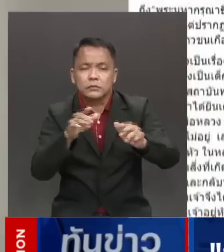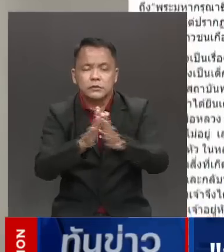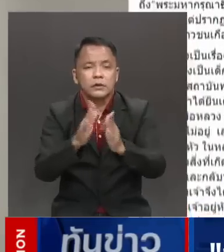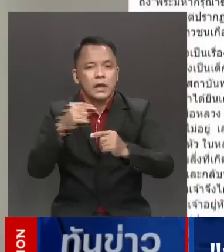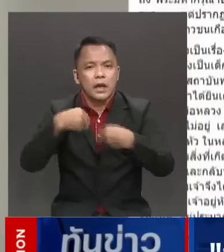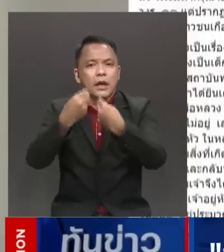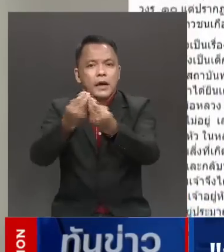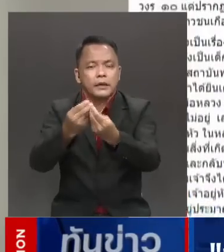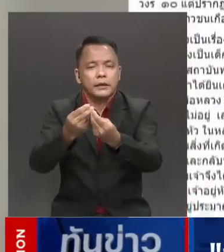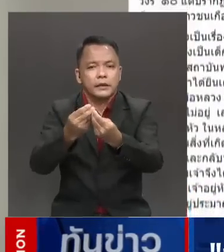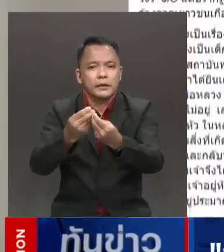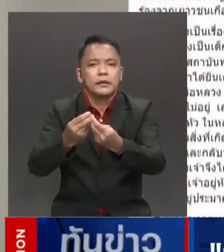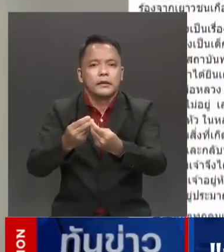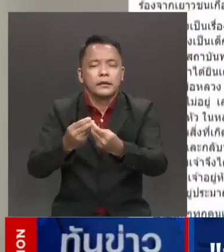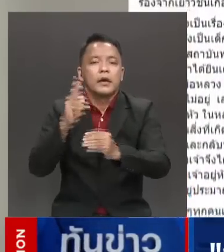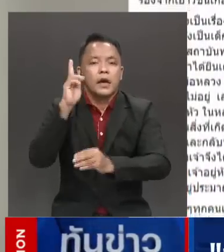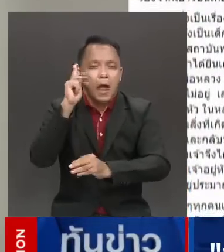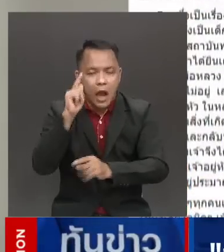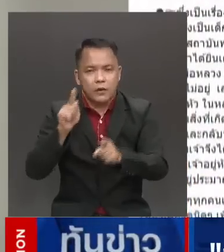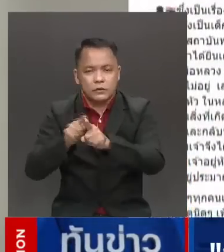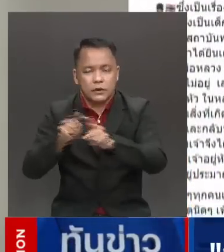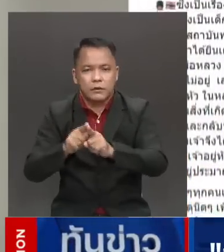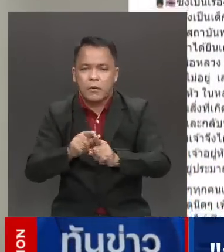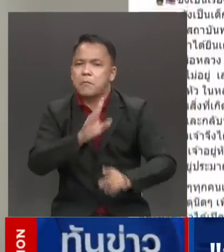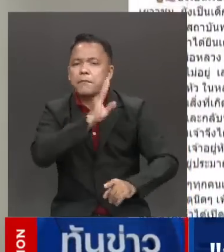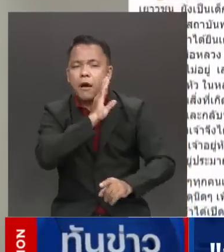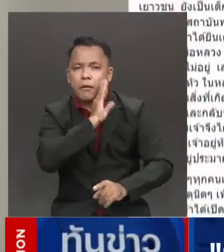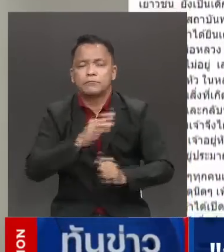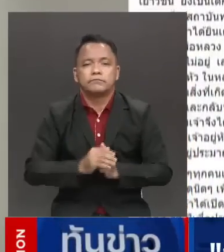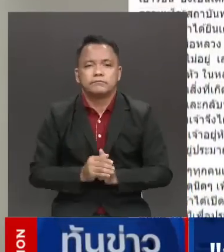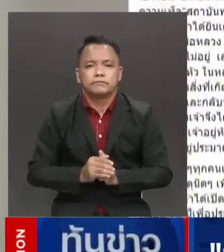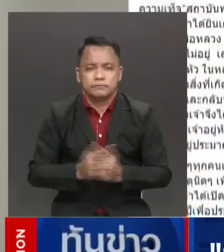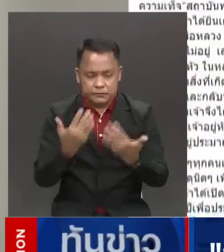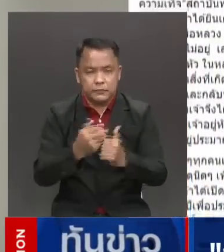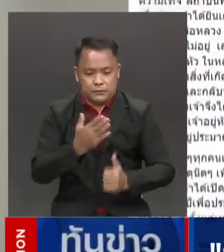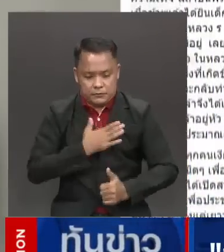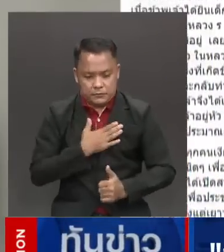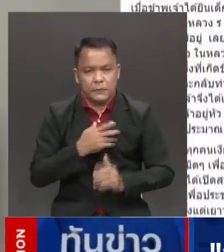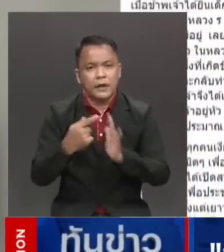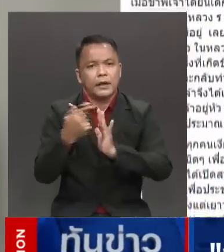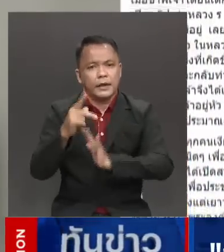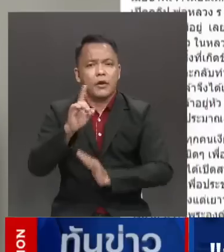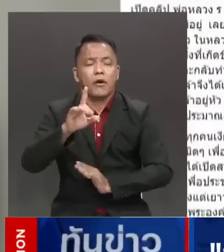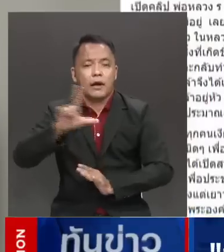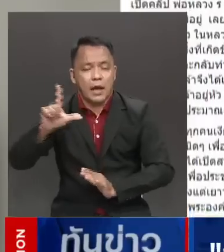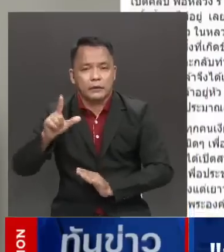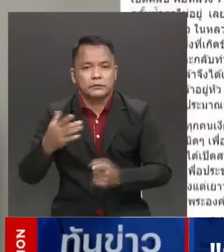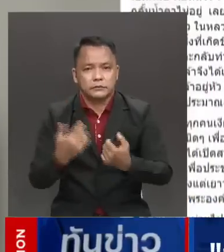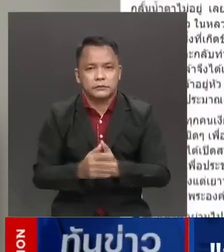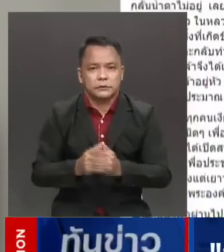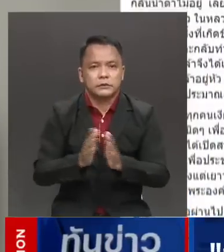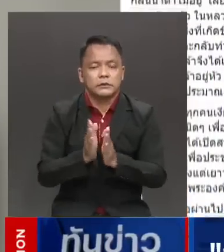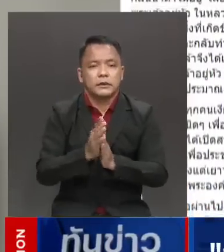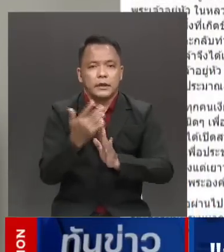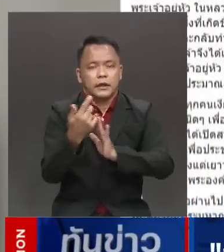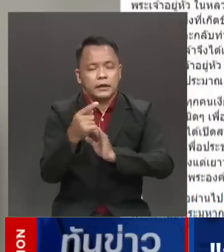ล้วก็มอบให้คุณสรยุทธ์มันมีเนื้อหาอันเป็นเท็จว่าข้าพเจ้าเคร้อยล้านหรือนาย